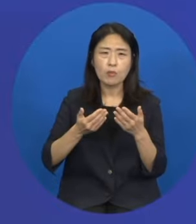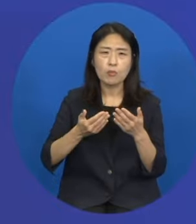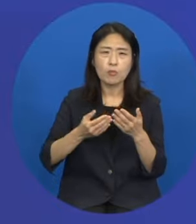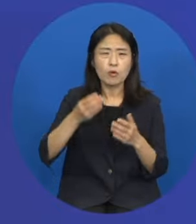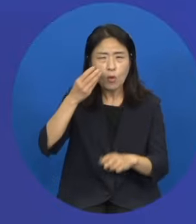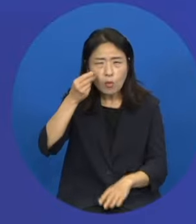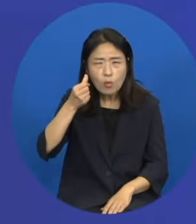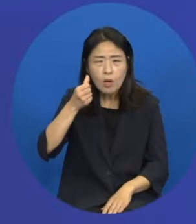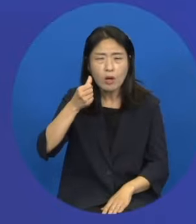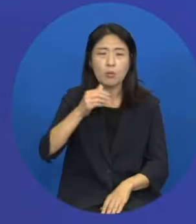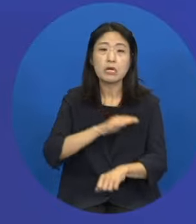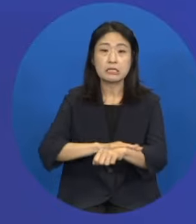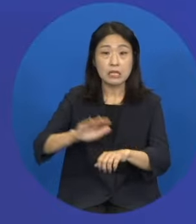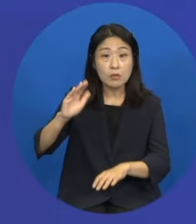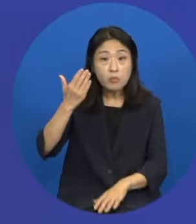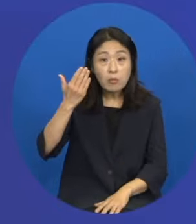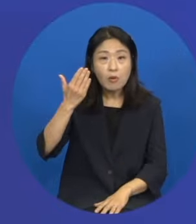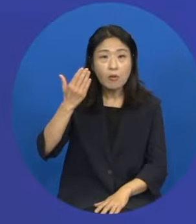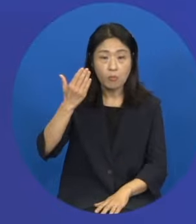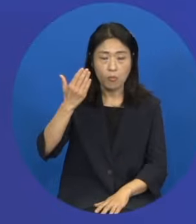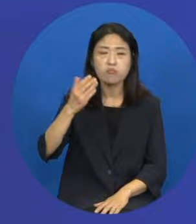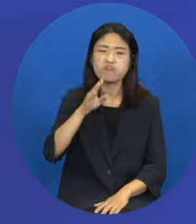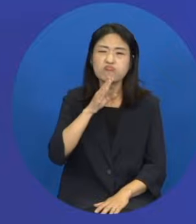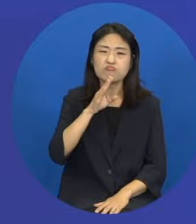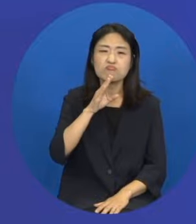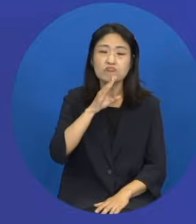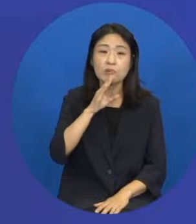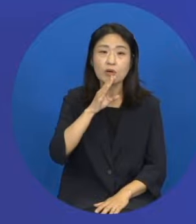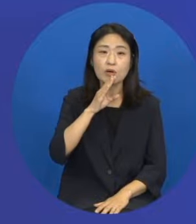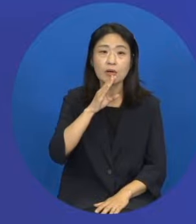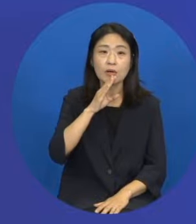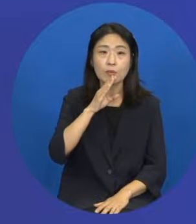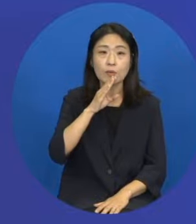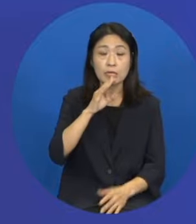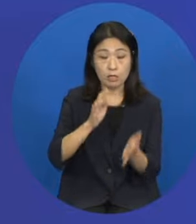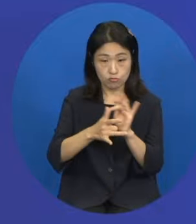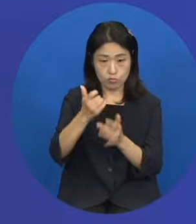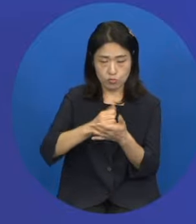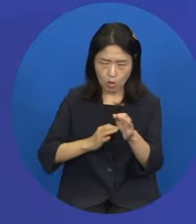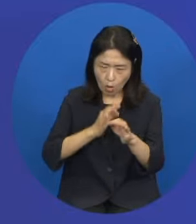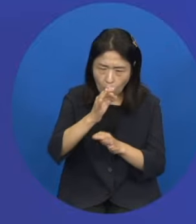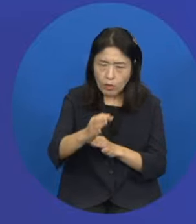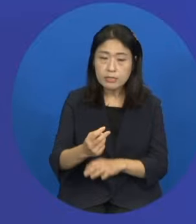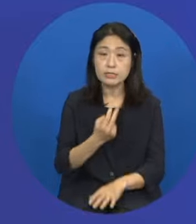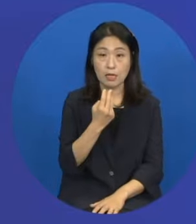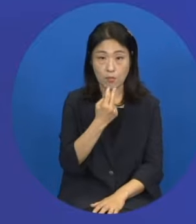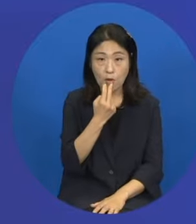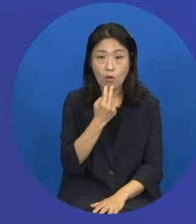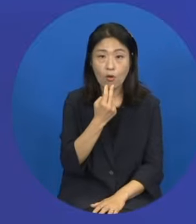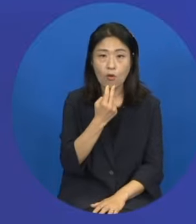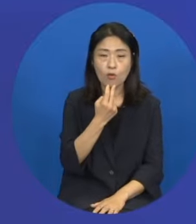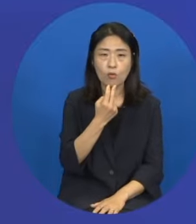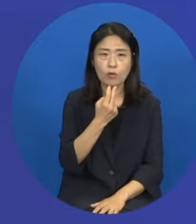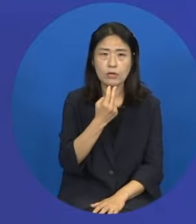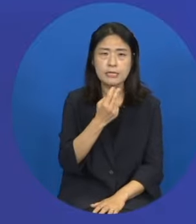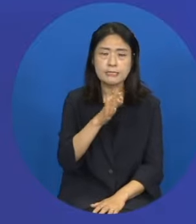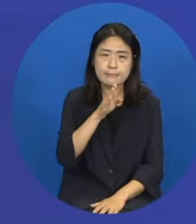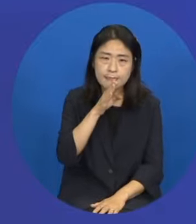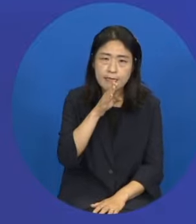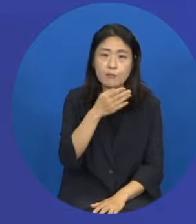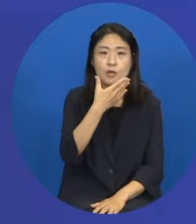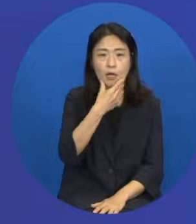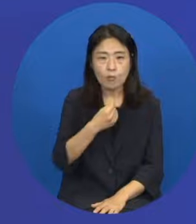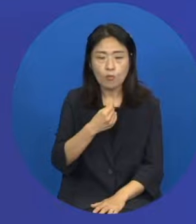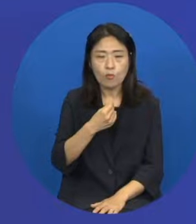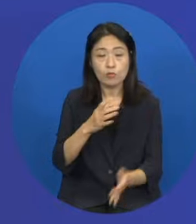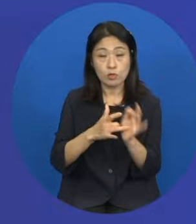있습니다. 물론 맞죠. 예수님은 영원한 생명이시고 참된 행복은 예수님 안에만 있기 때문에